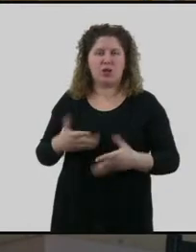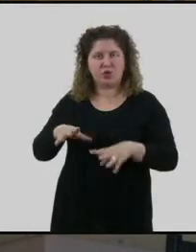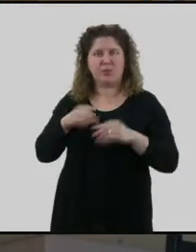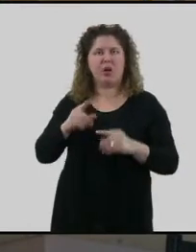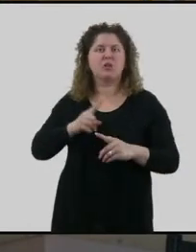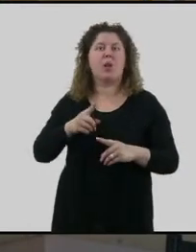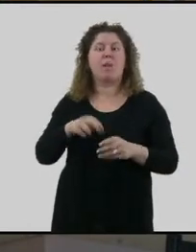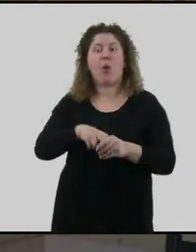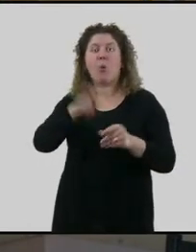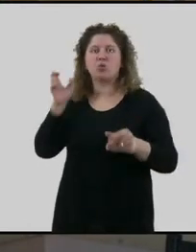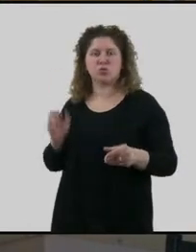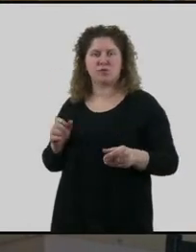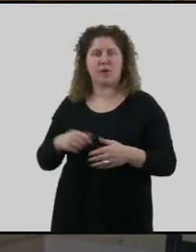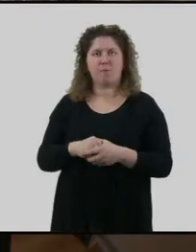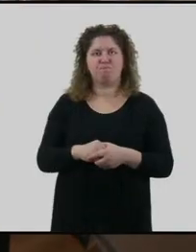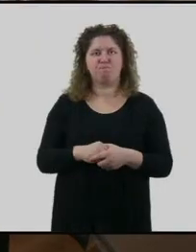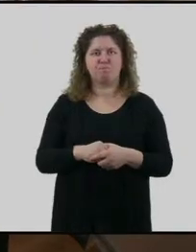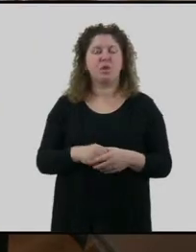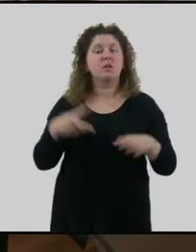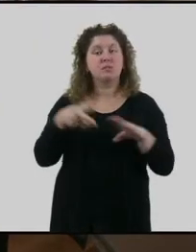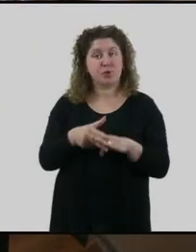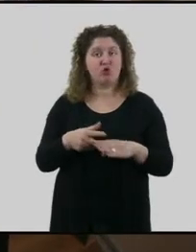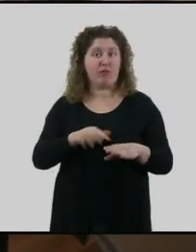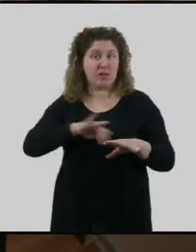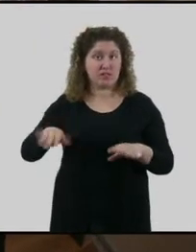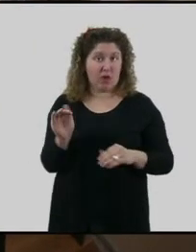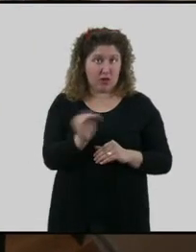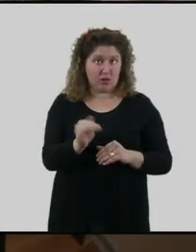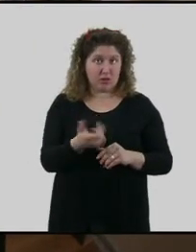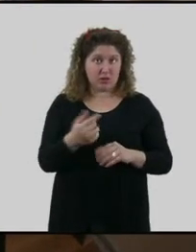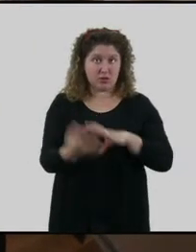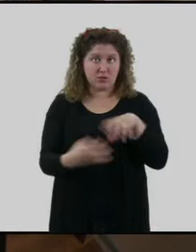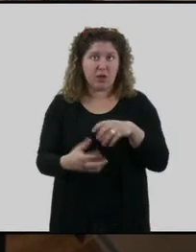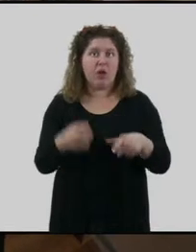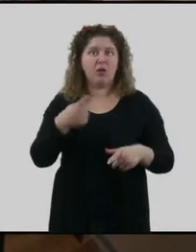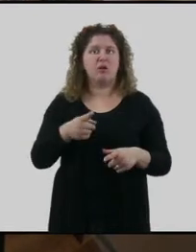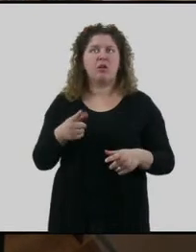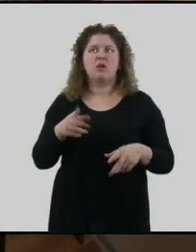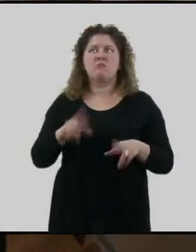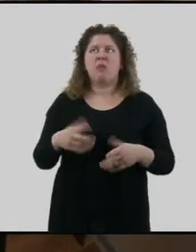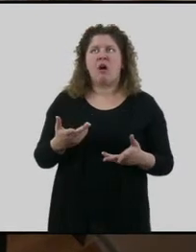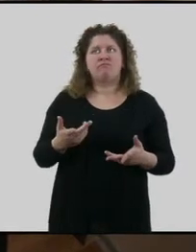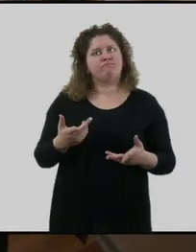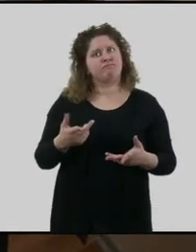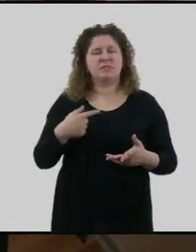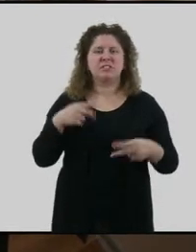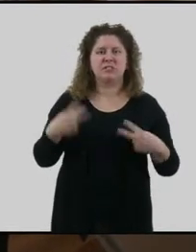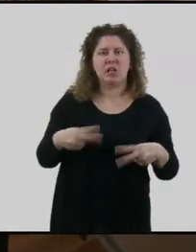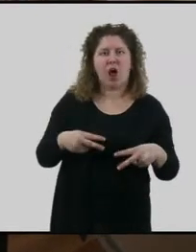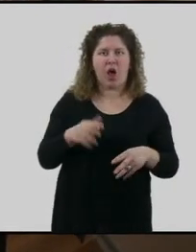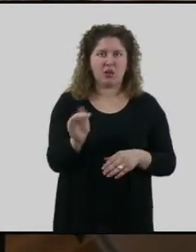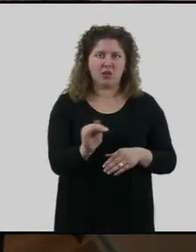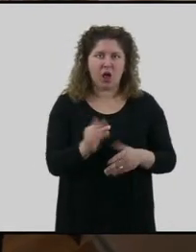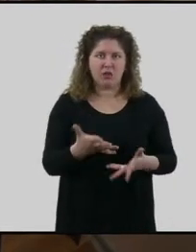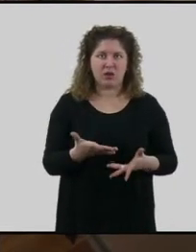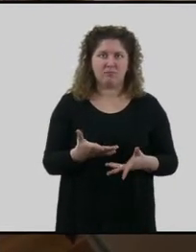tražiti pomoć i krenuti dalje i ne odustati. Prevencija je nužna jer se dijete suočava sa strahovima i gubi pozitivnu sliku o sebi.